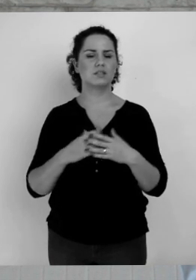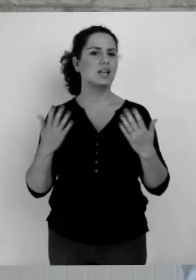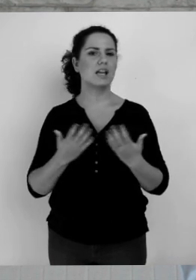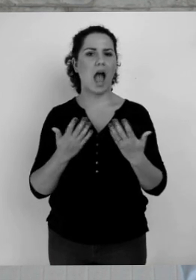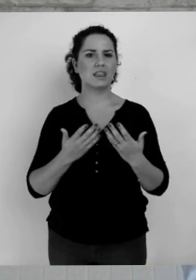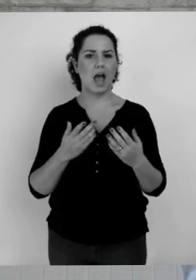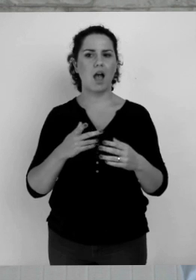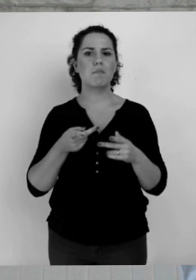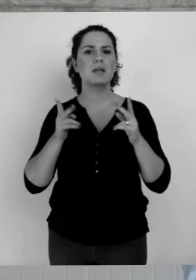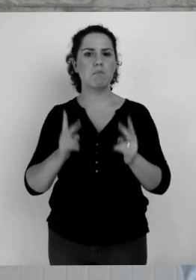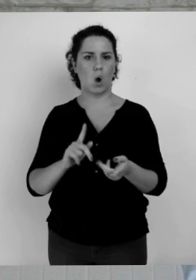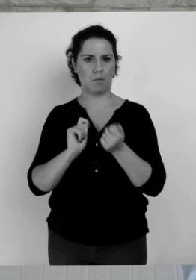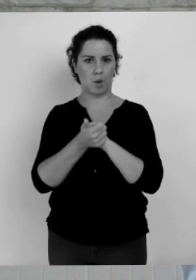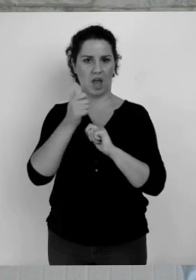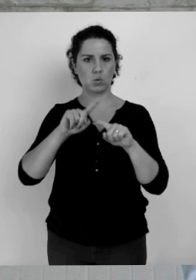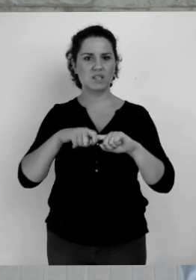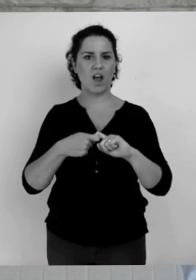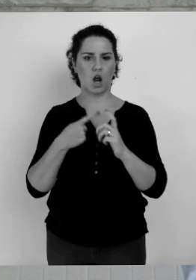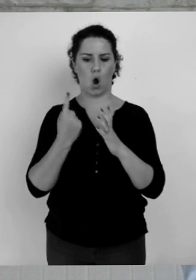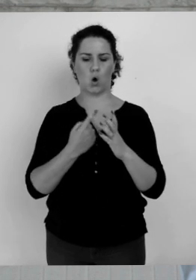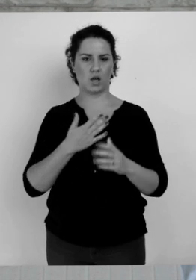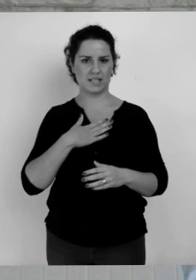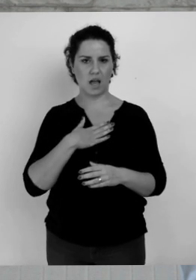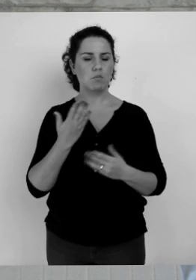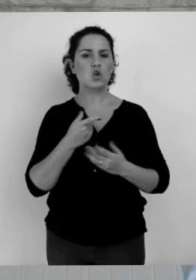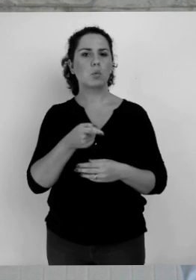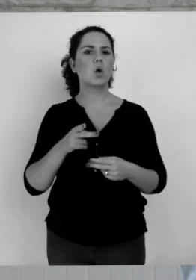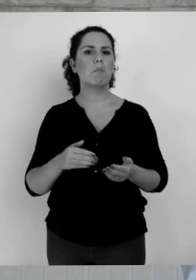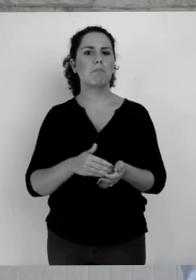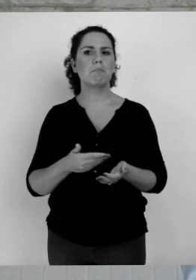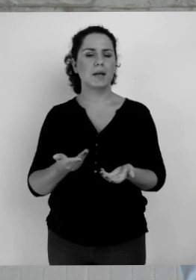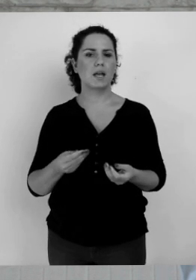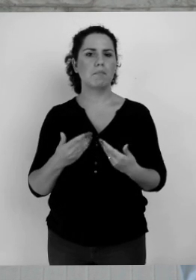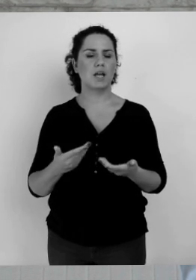Kada bi mogli promijeniti jednu stvar oko sebe, što bi to bilo?